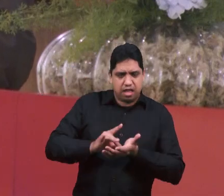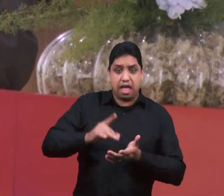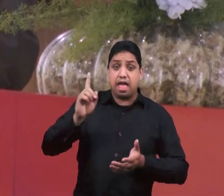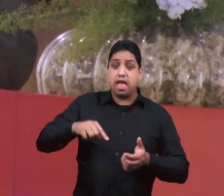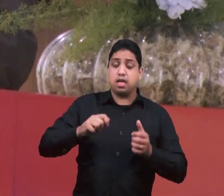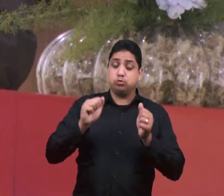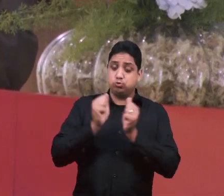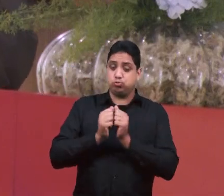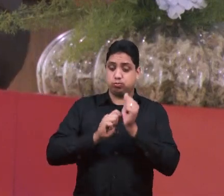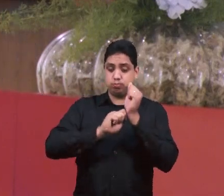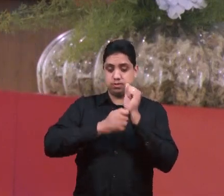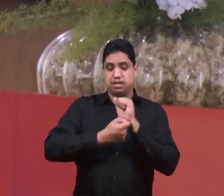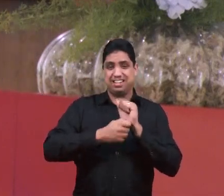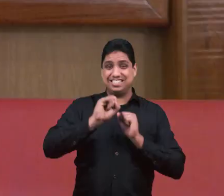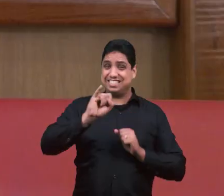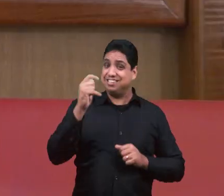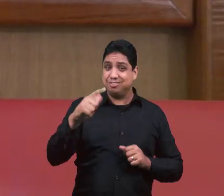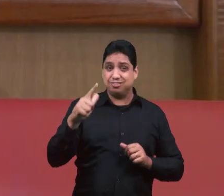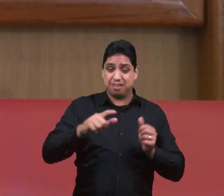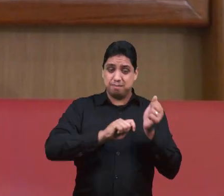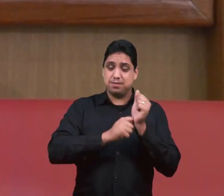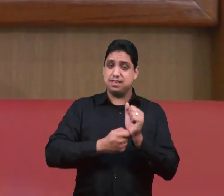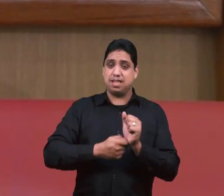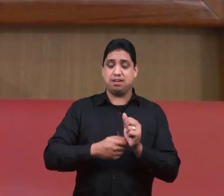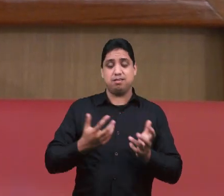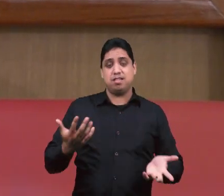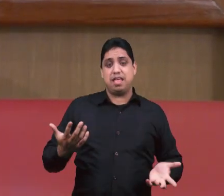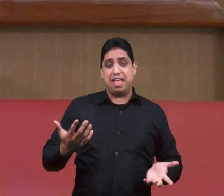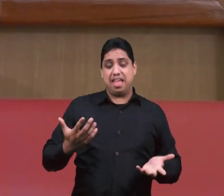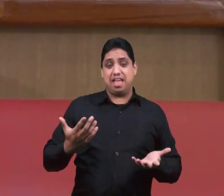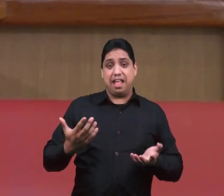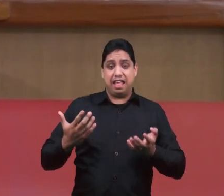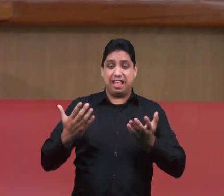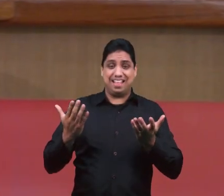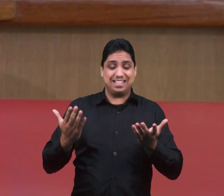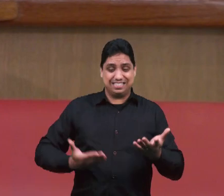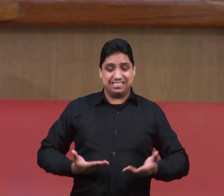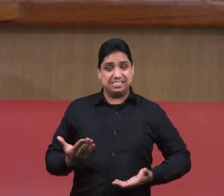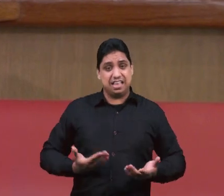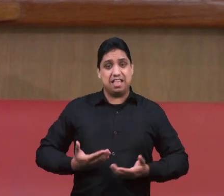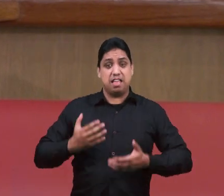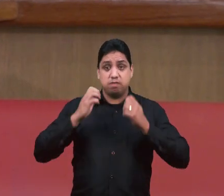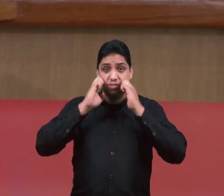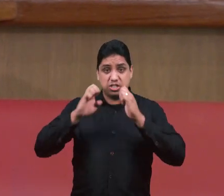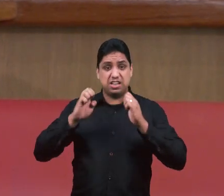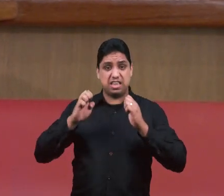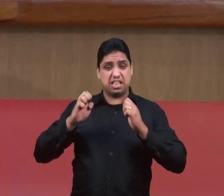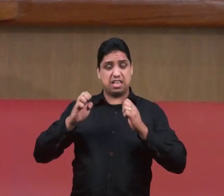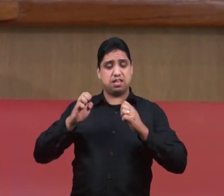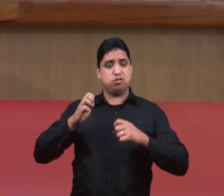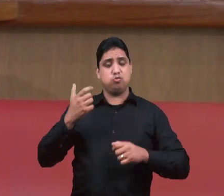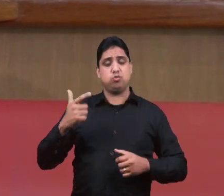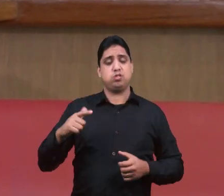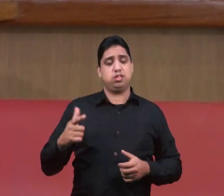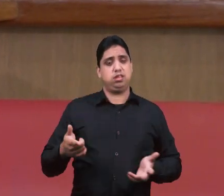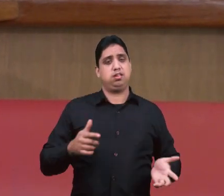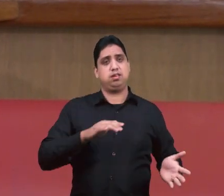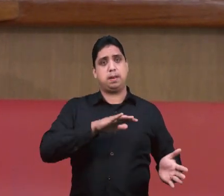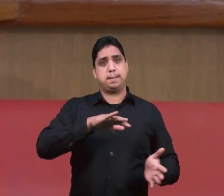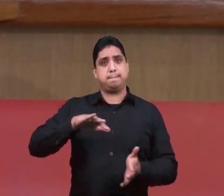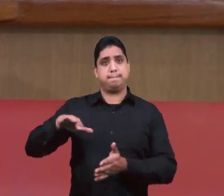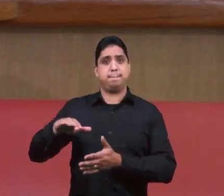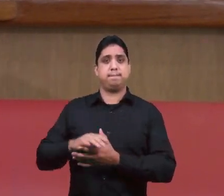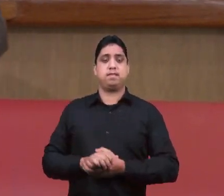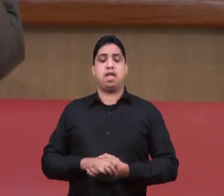n'y a pas d'évangile. Donc, je vais ici revenir ici aux objectifs qui sont là. Donc, identifier